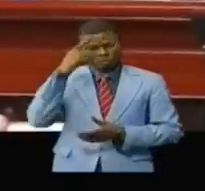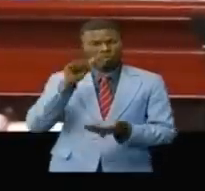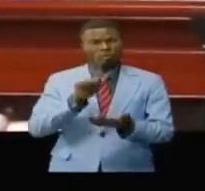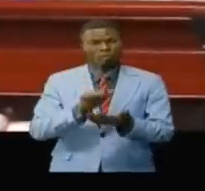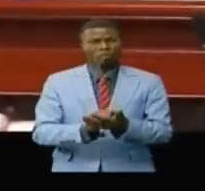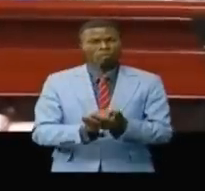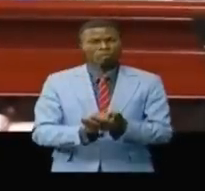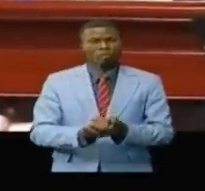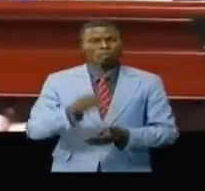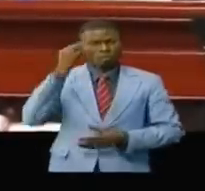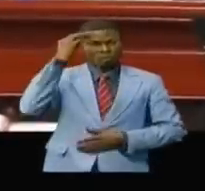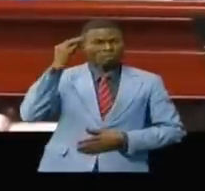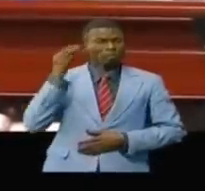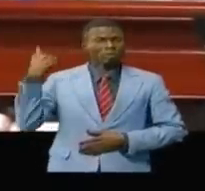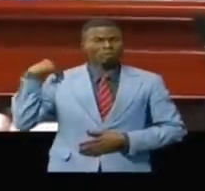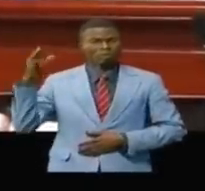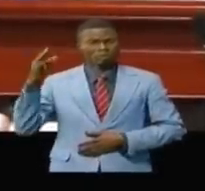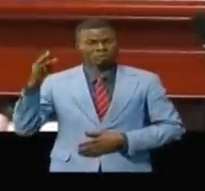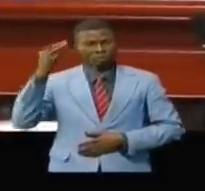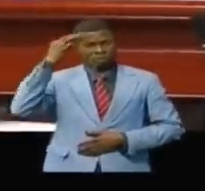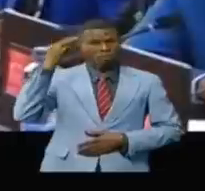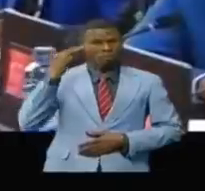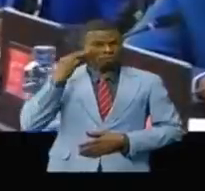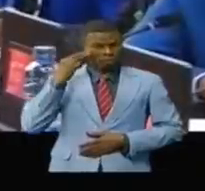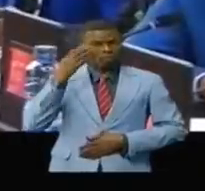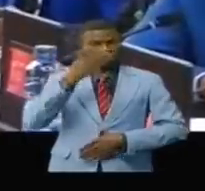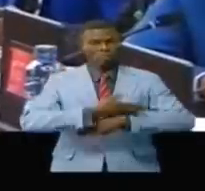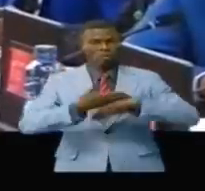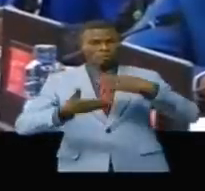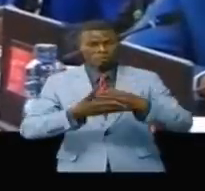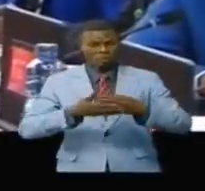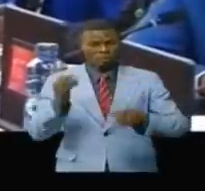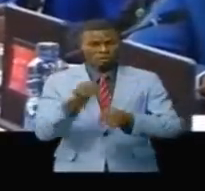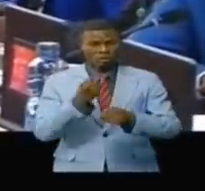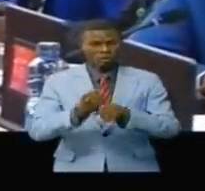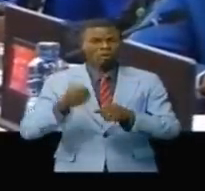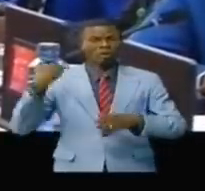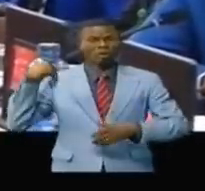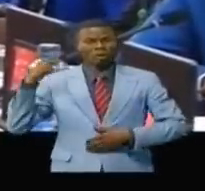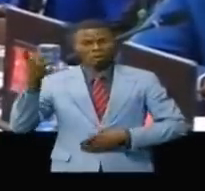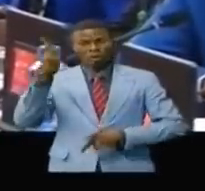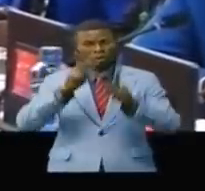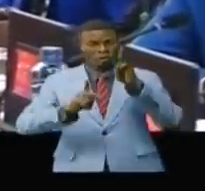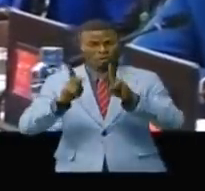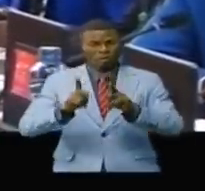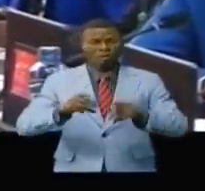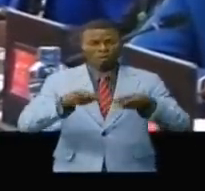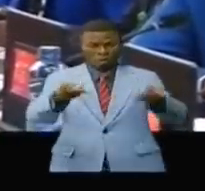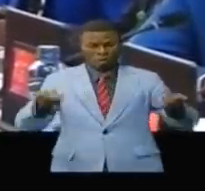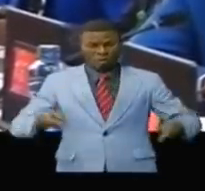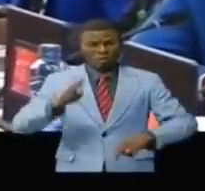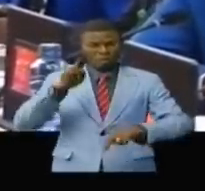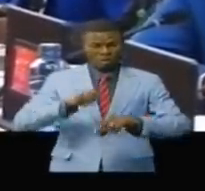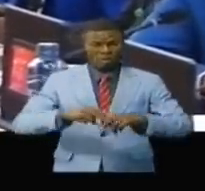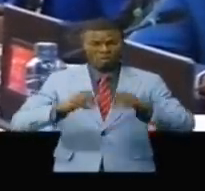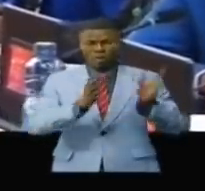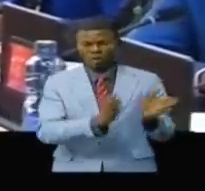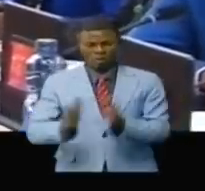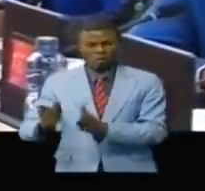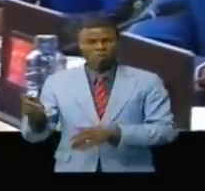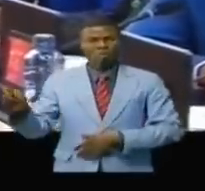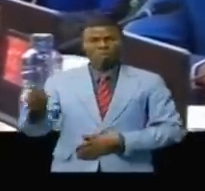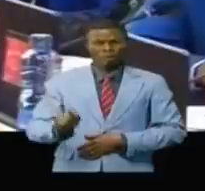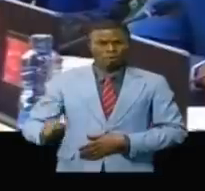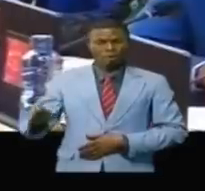faire, le ministre d'État, ministre des Infrastructures et Travaux Publics, de l'Urbanisme et l'Habitat et l'Aménagement du